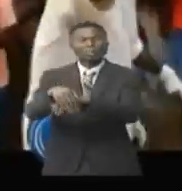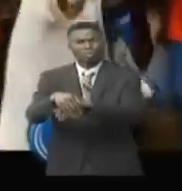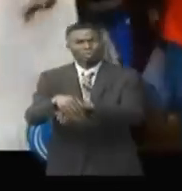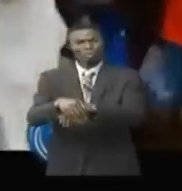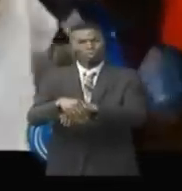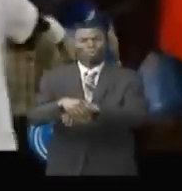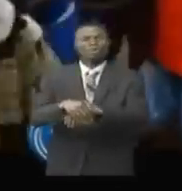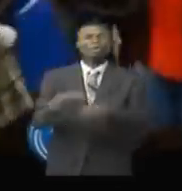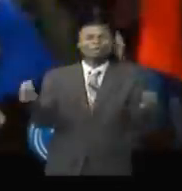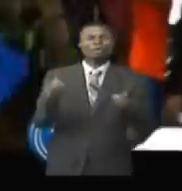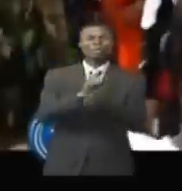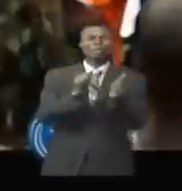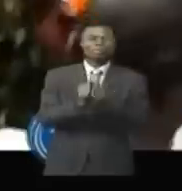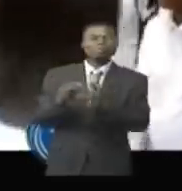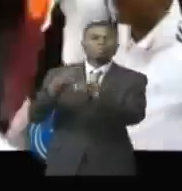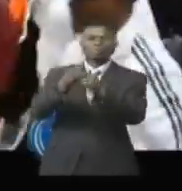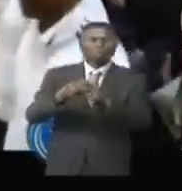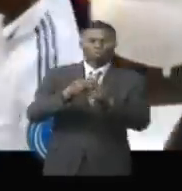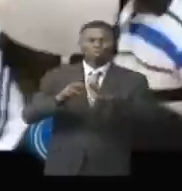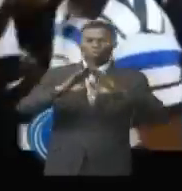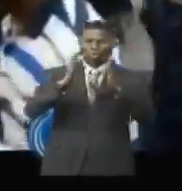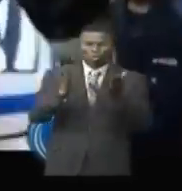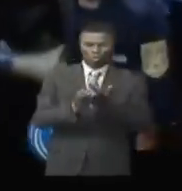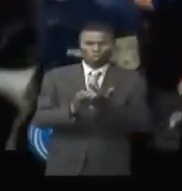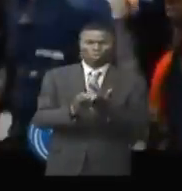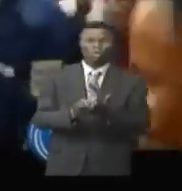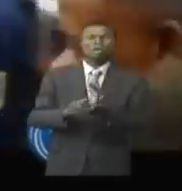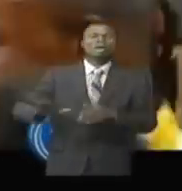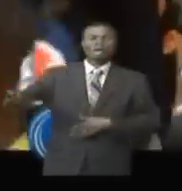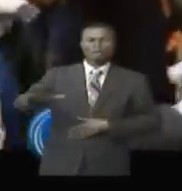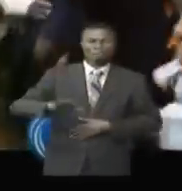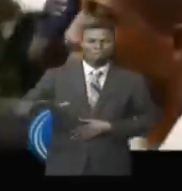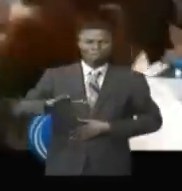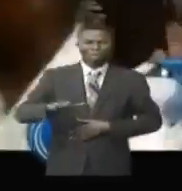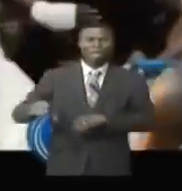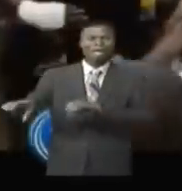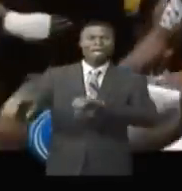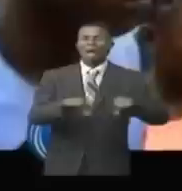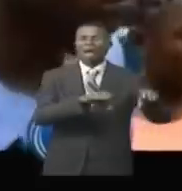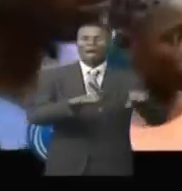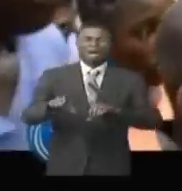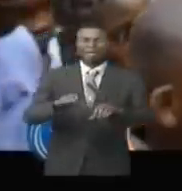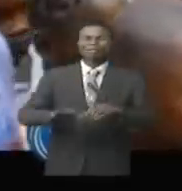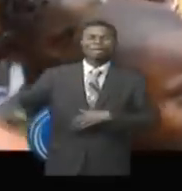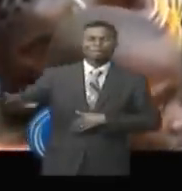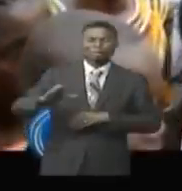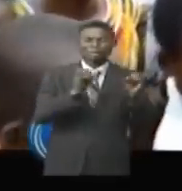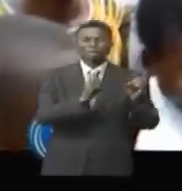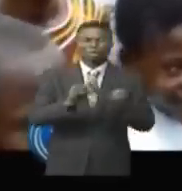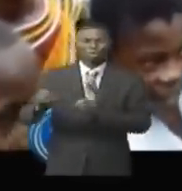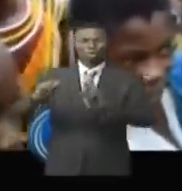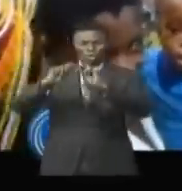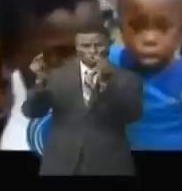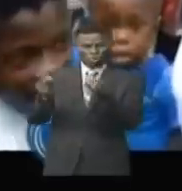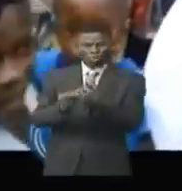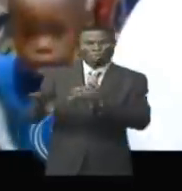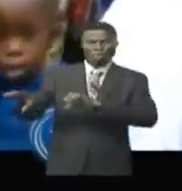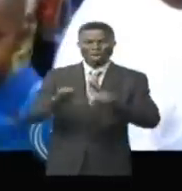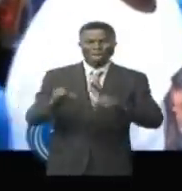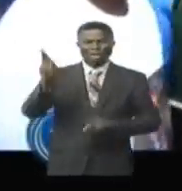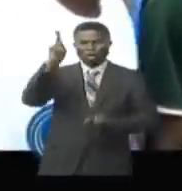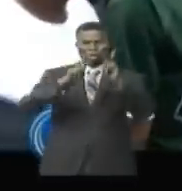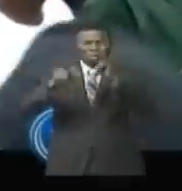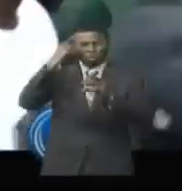le haut fait sécuritaire qui se passe présentement au pays. Ces activités républicaines organisées par la structure Action citoyenne pour